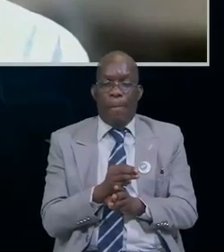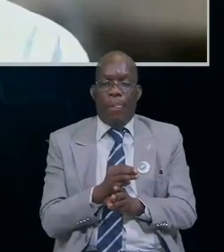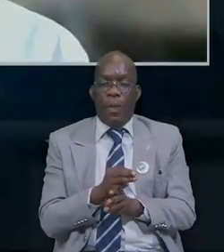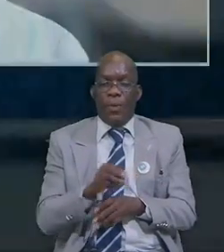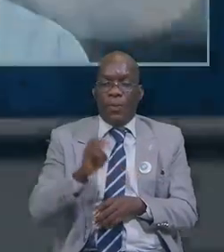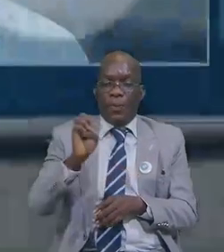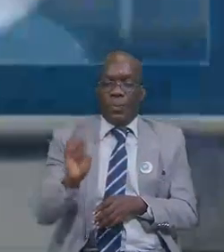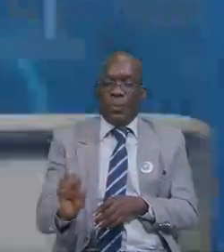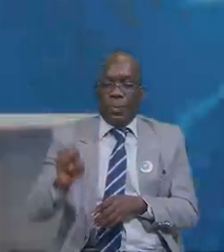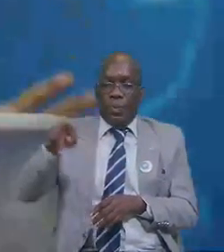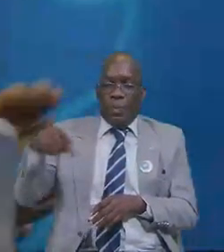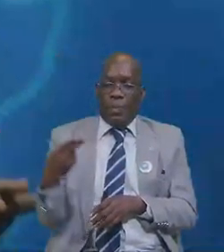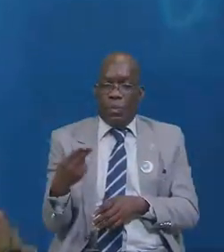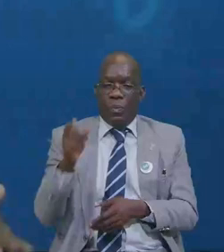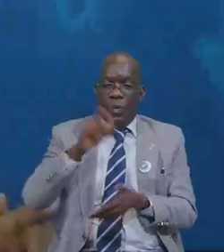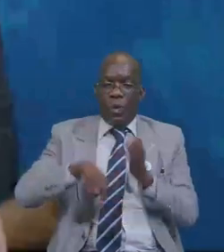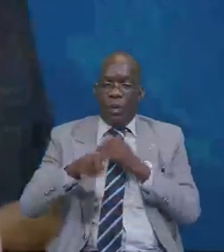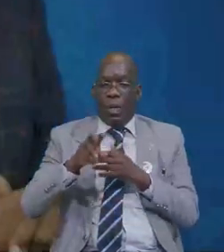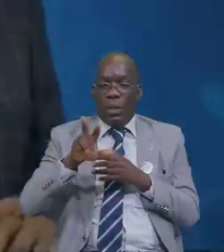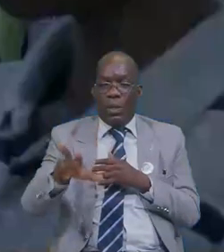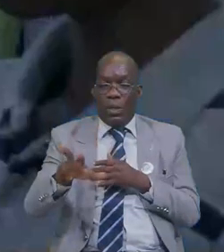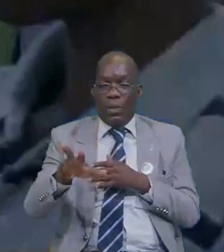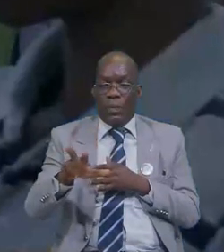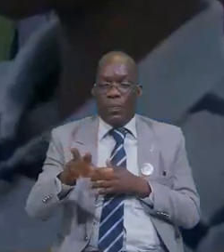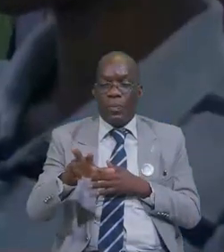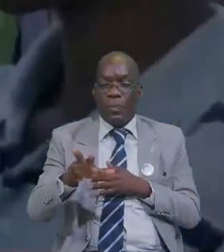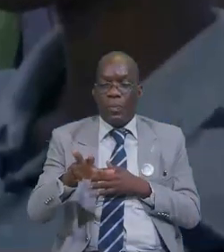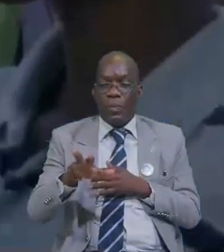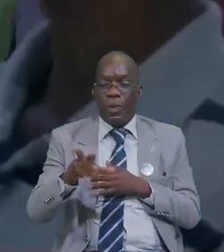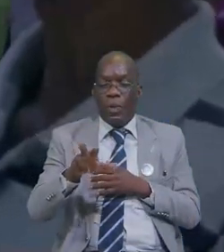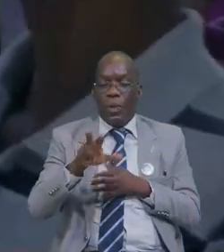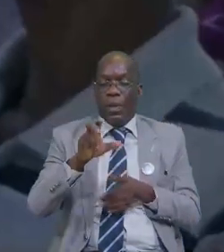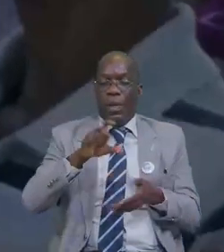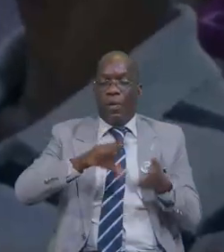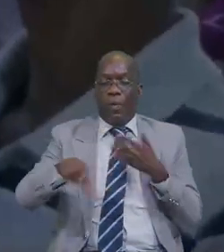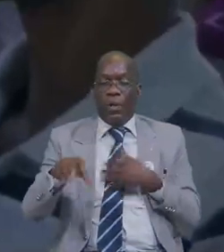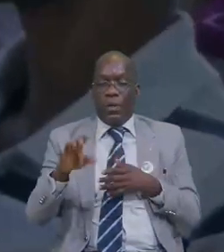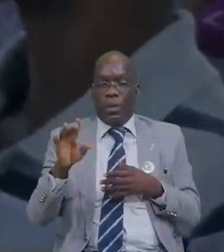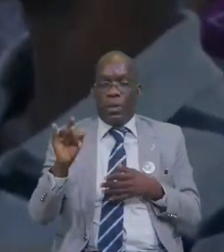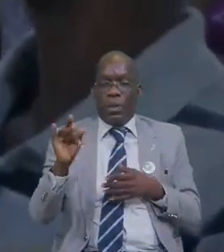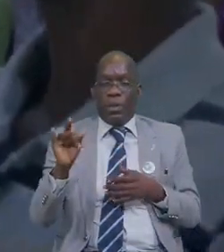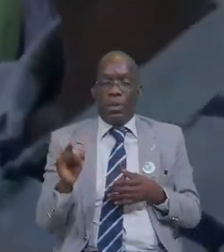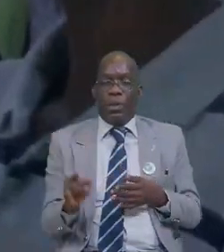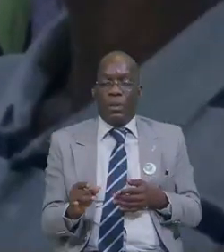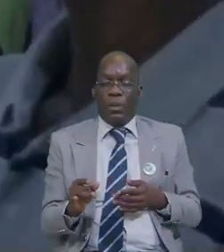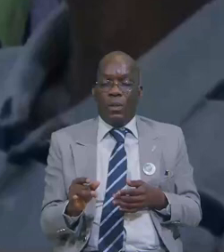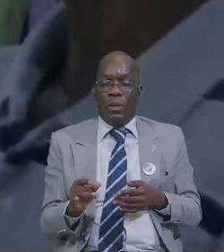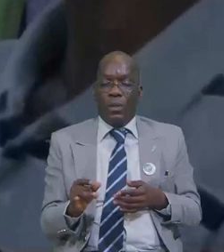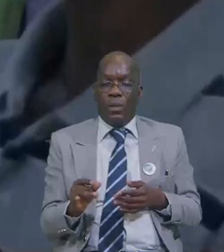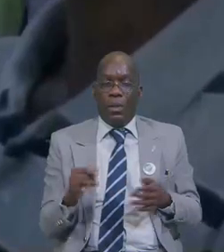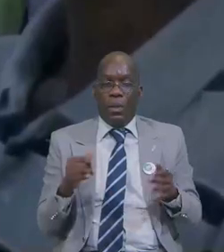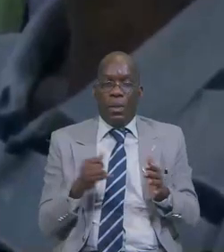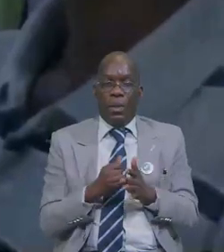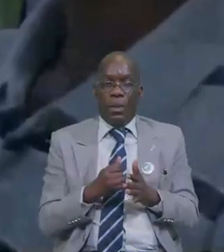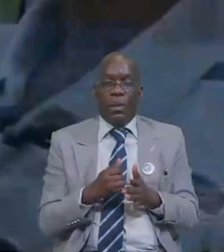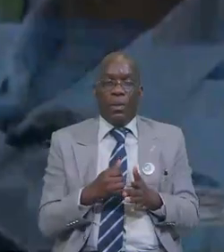En Éphésiens, au chapitre 3, Éphésiens chapitre 3, verset 18 là-bas, en Éphésiens